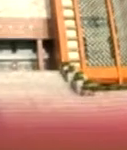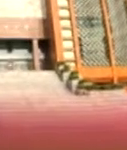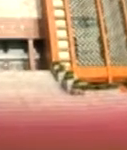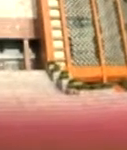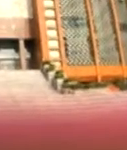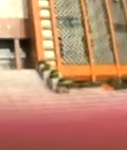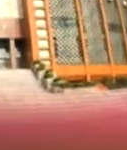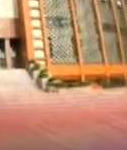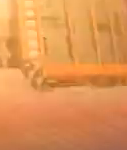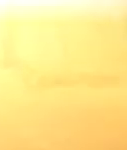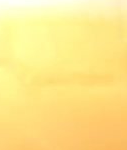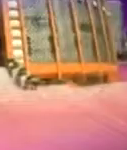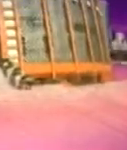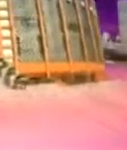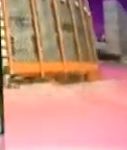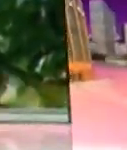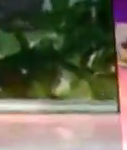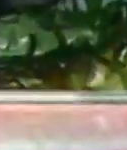예수를